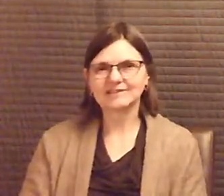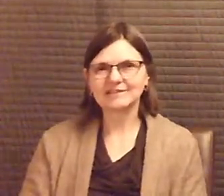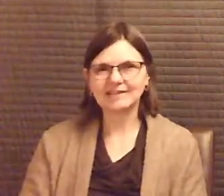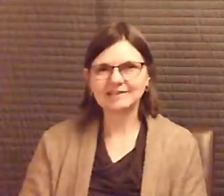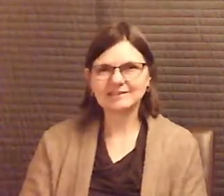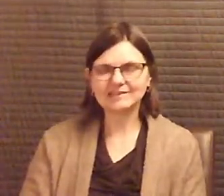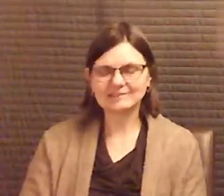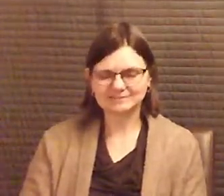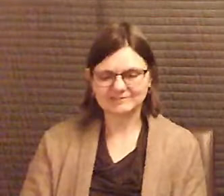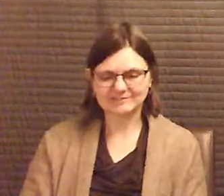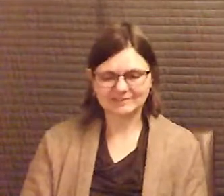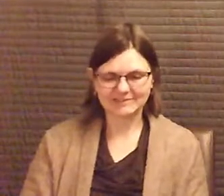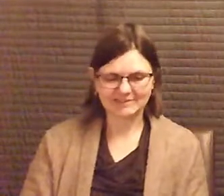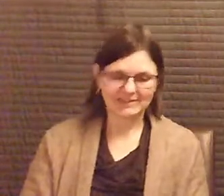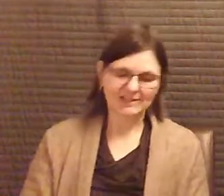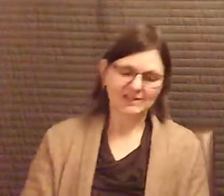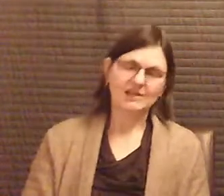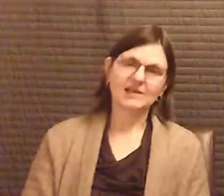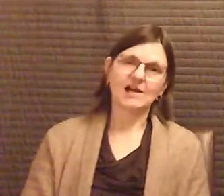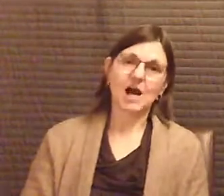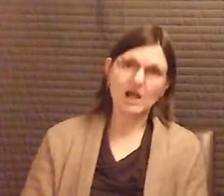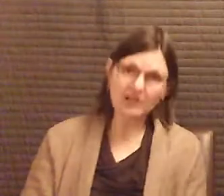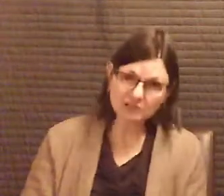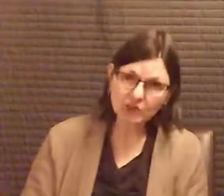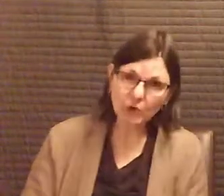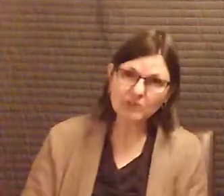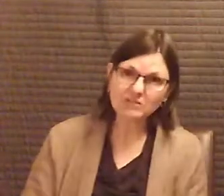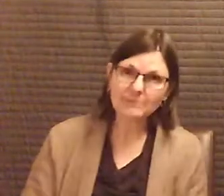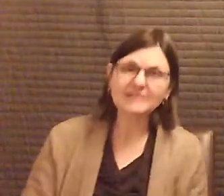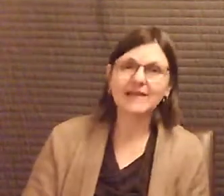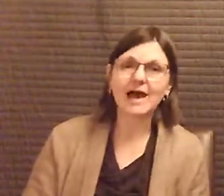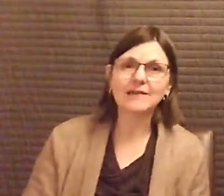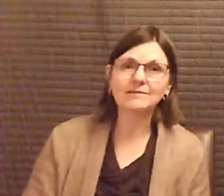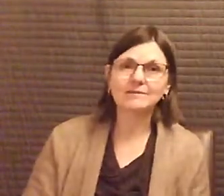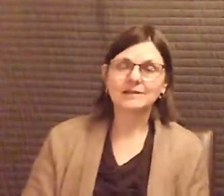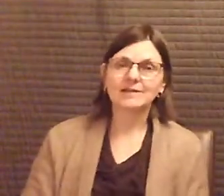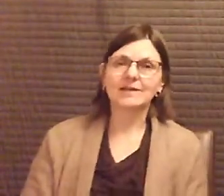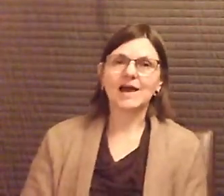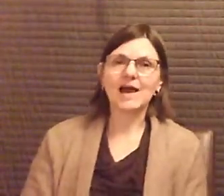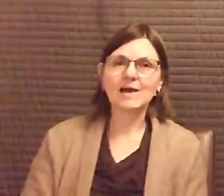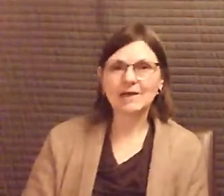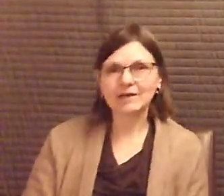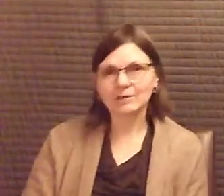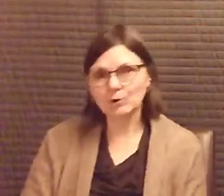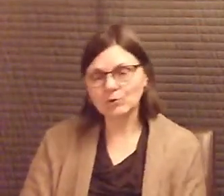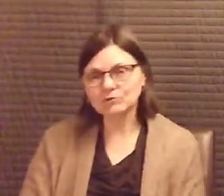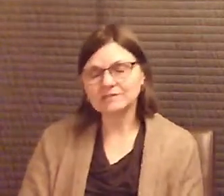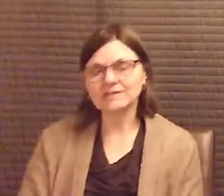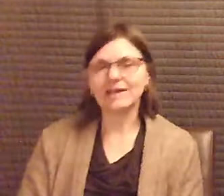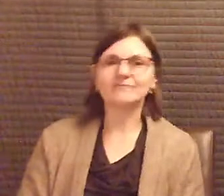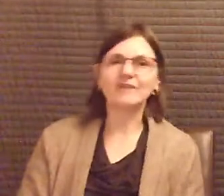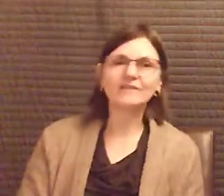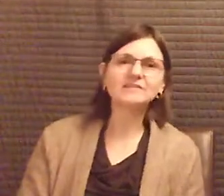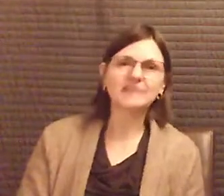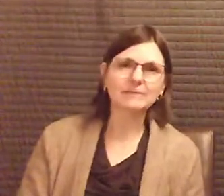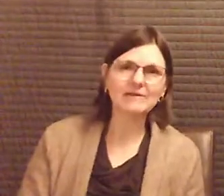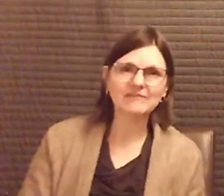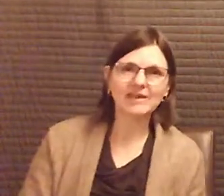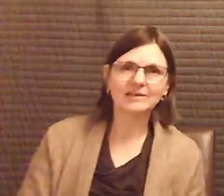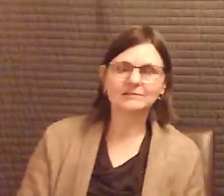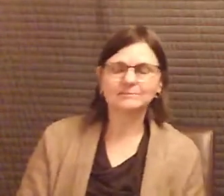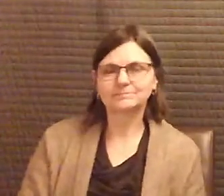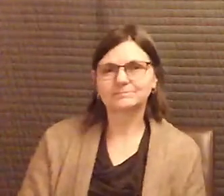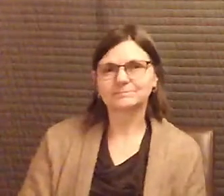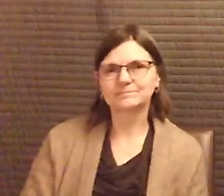leo zijn er is er heeft job een maken me als je roze mok in wow aan mijn geboden en wandelt in